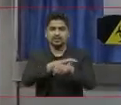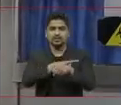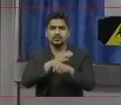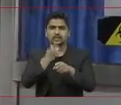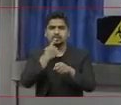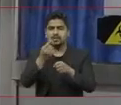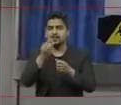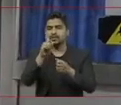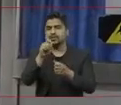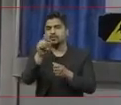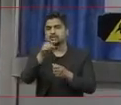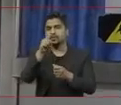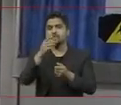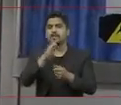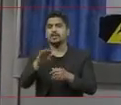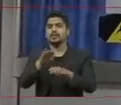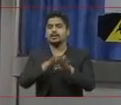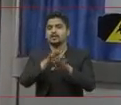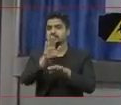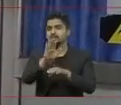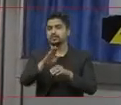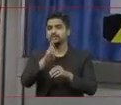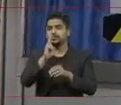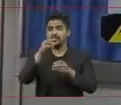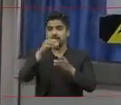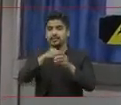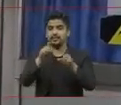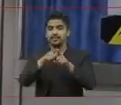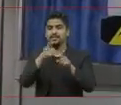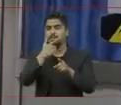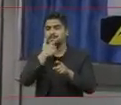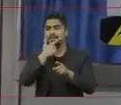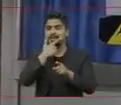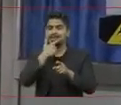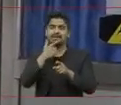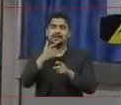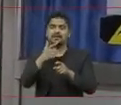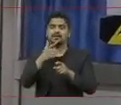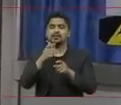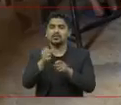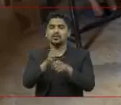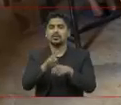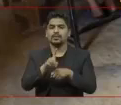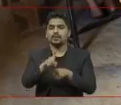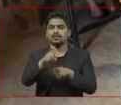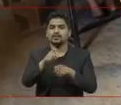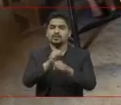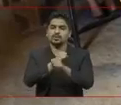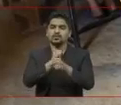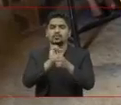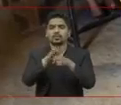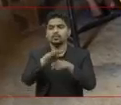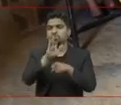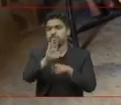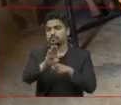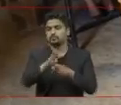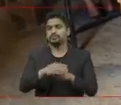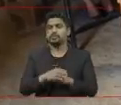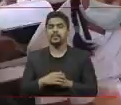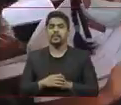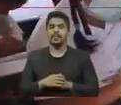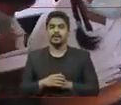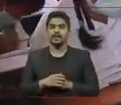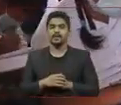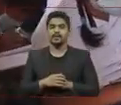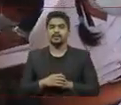हुनेमध्ये 10% बालबालिका रहेका छन्। यसमा पनि बेलायती भेरिएन्टको सङ्क्रमण देखिनु झन् जोखिमपूर्ण अवस्था भएको